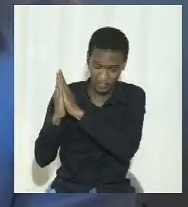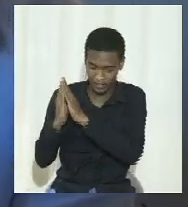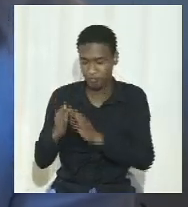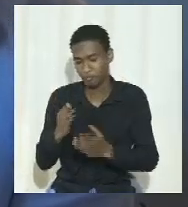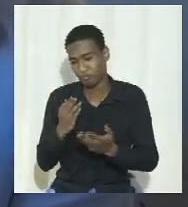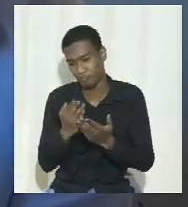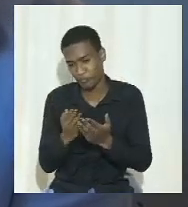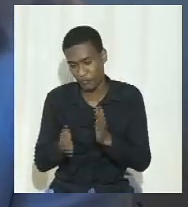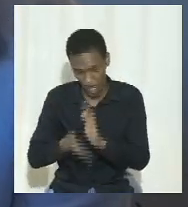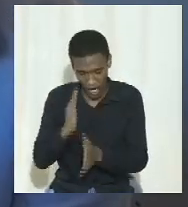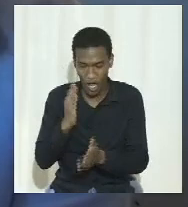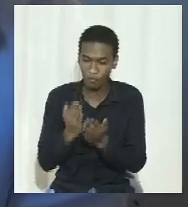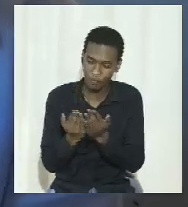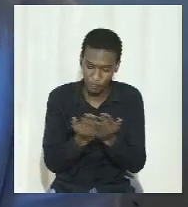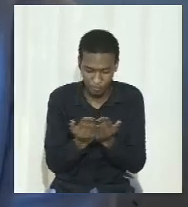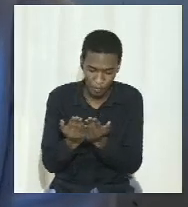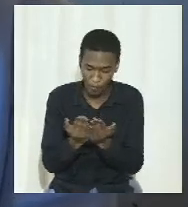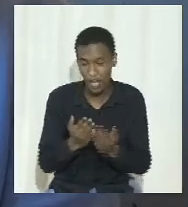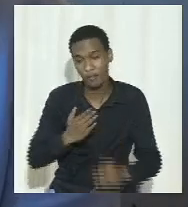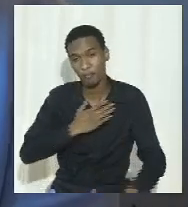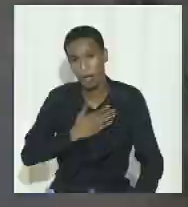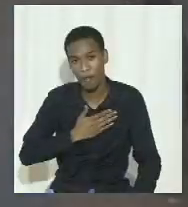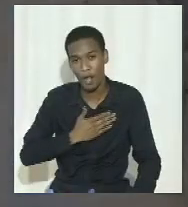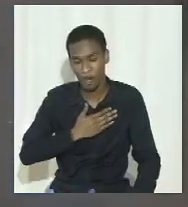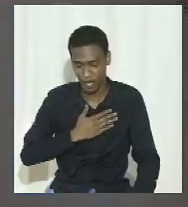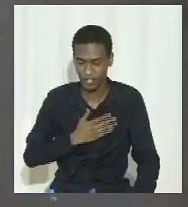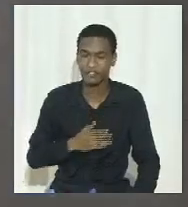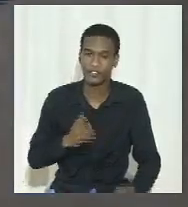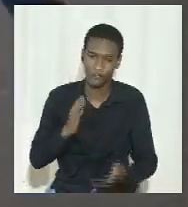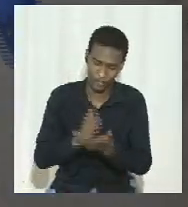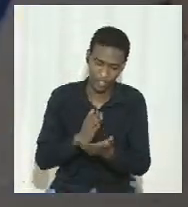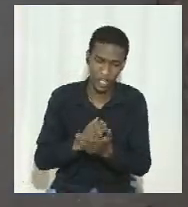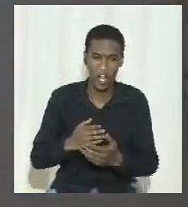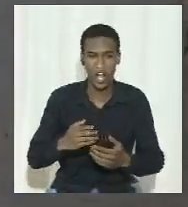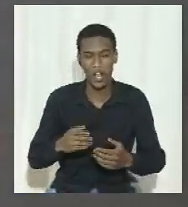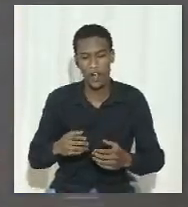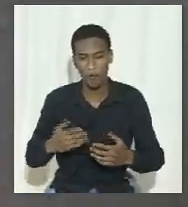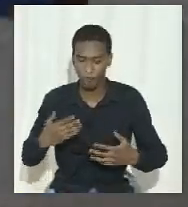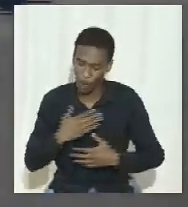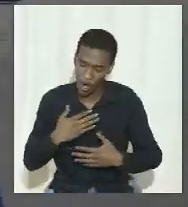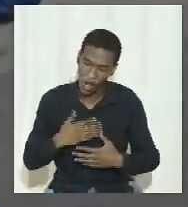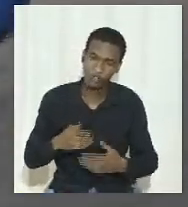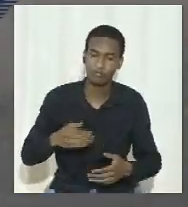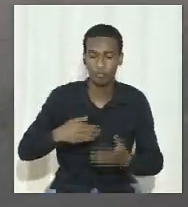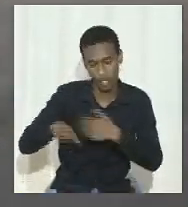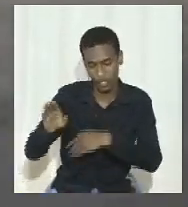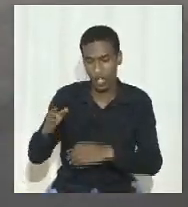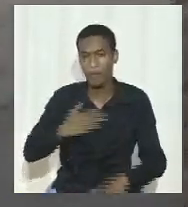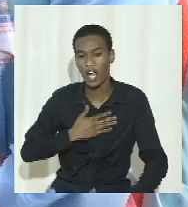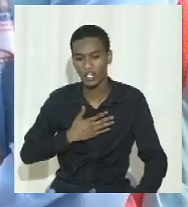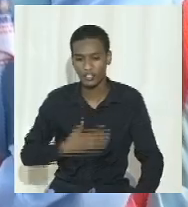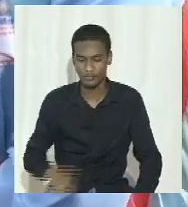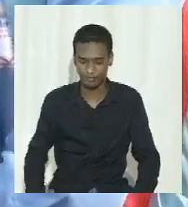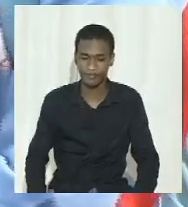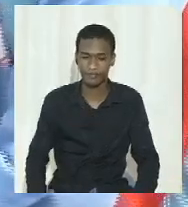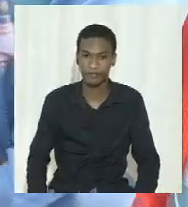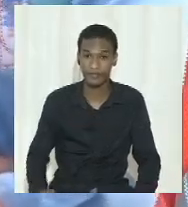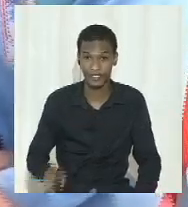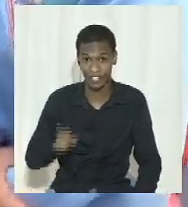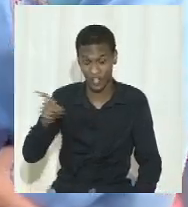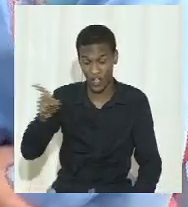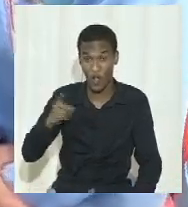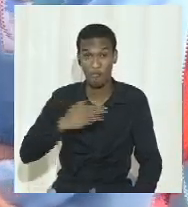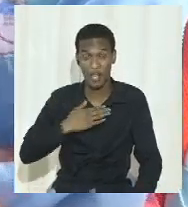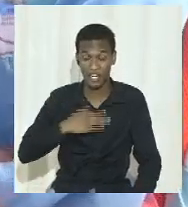eo mandeha miomana mandeha mianatra indray. Somary nanavoakely kosa raha Iarisoa mpianatra eny amin'ny lycée